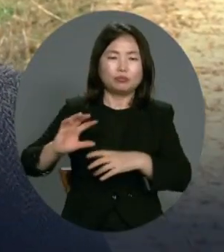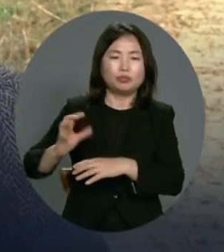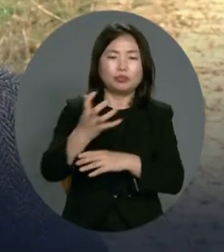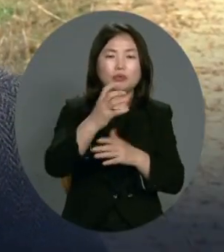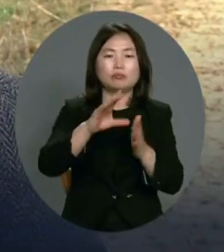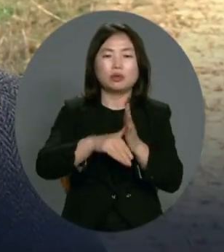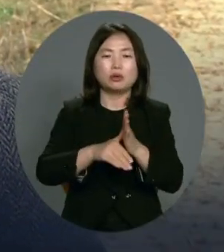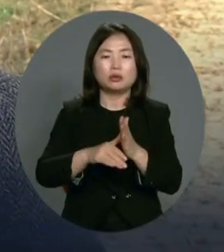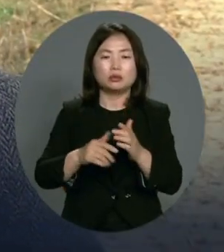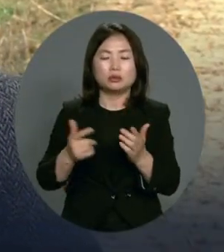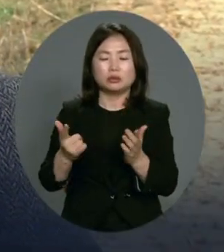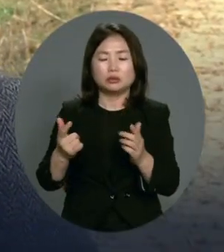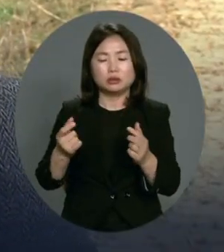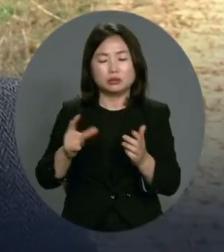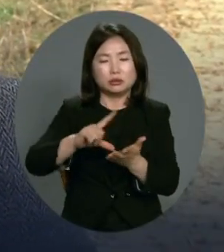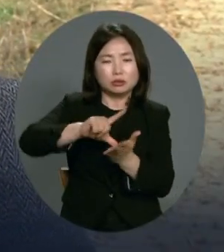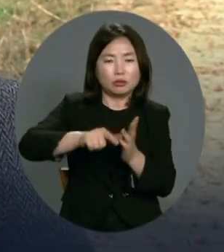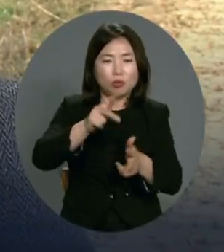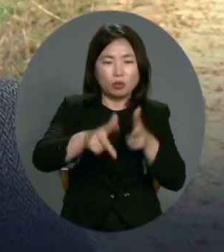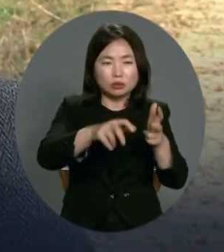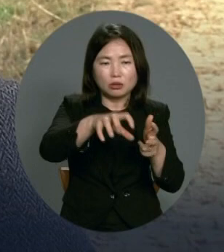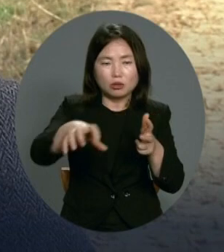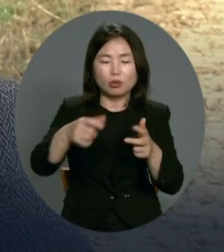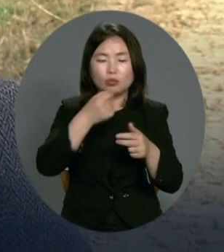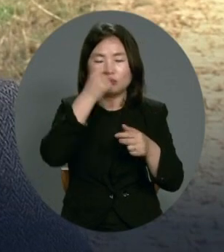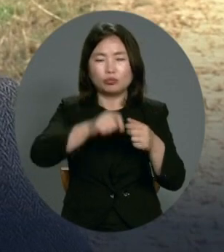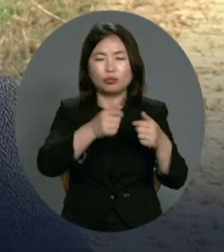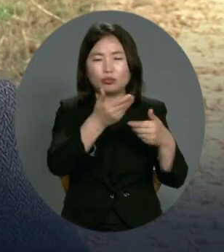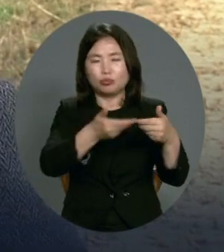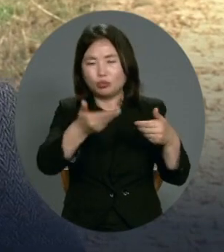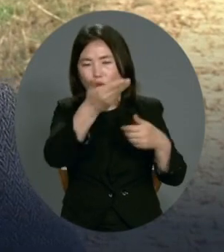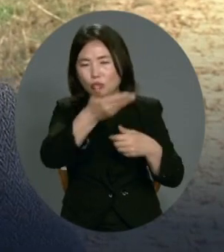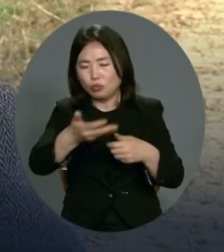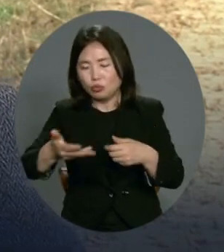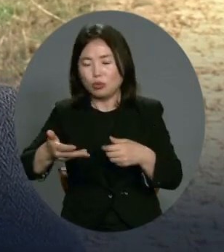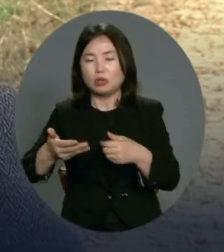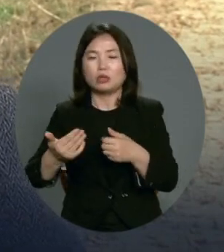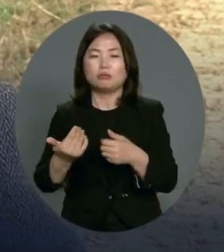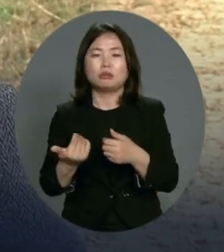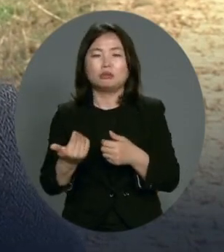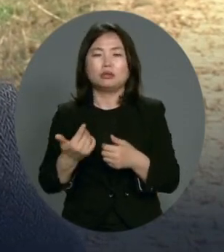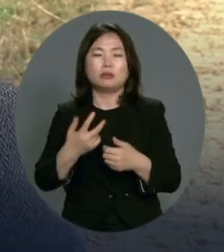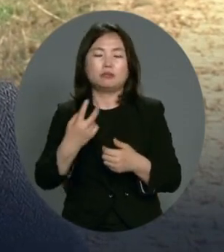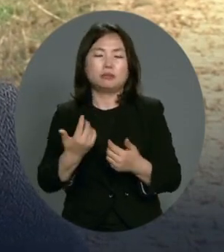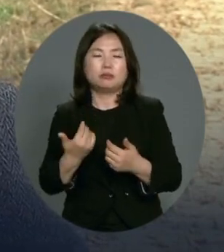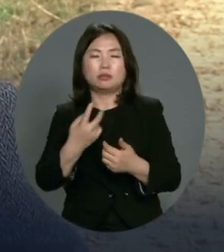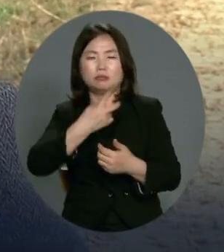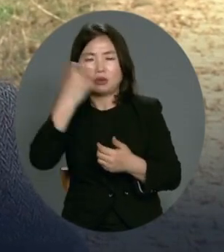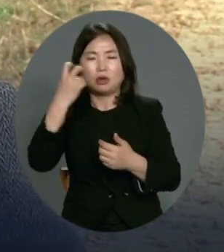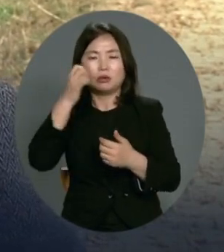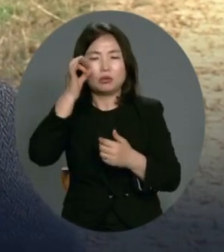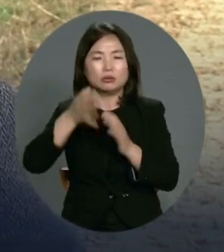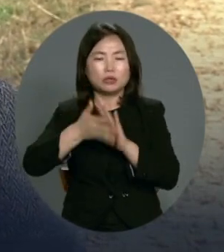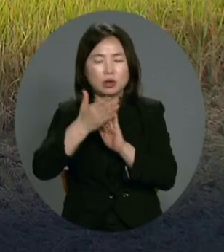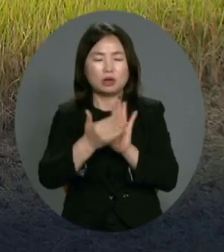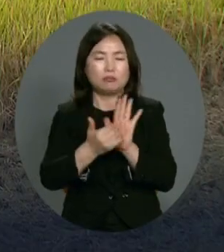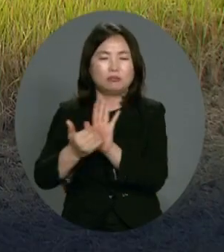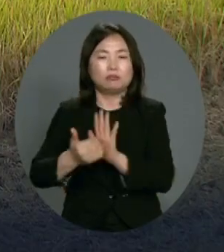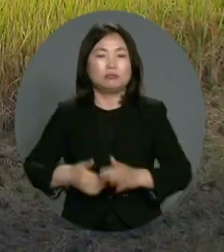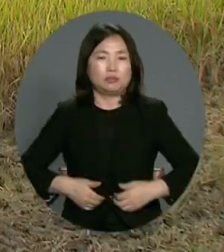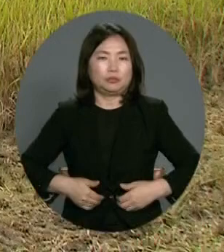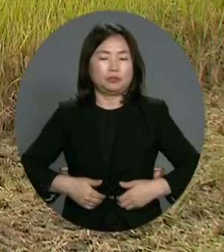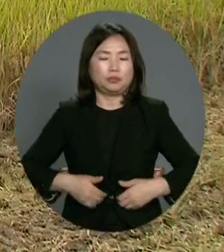주변 인근 산업 공장이나 이런 곳에서 나올 수 있는 그러한 부분에 대해서도 선제적으로 포항시가 예방 작업을